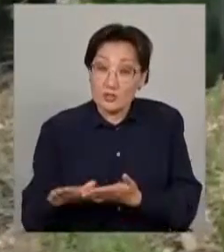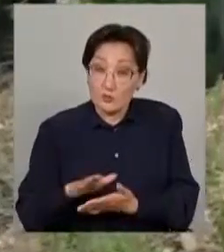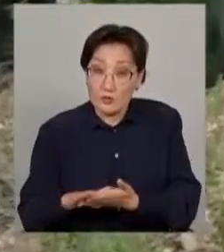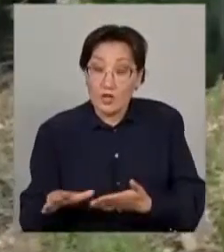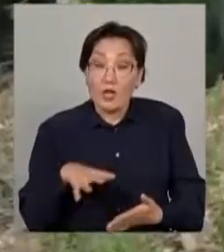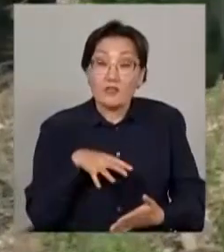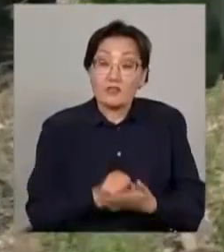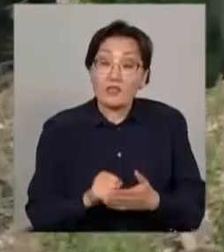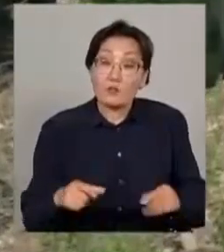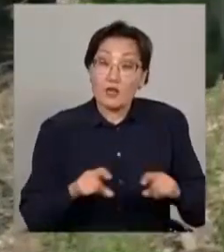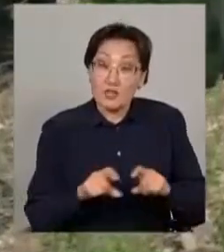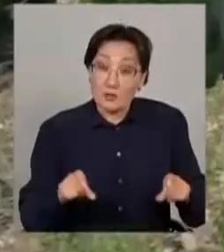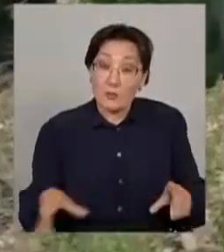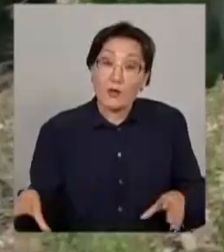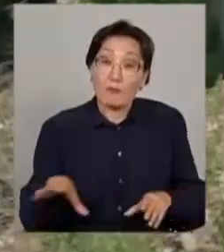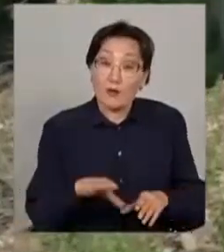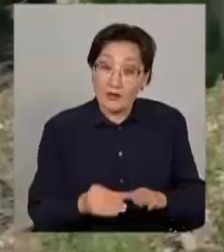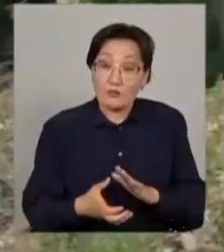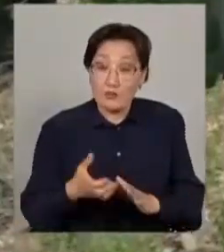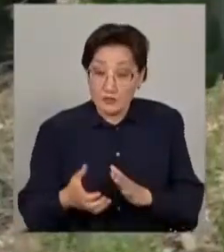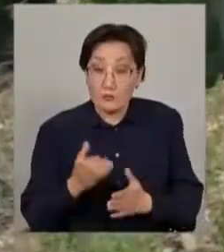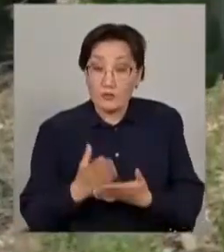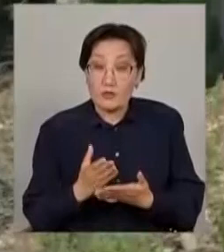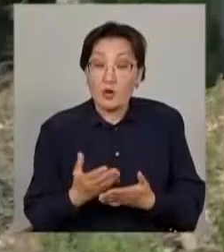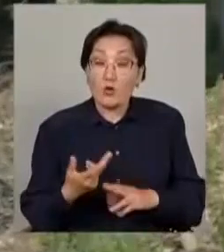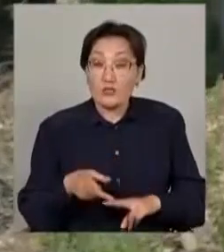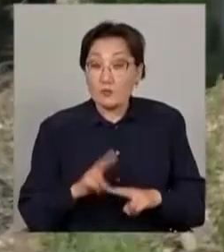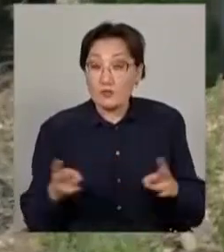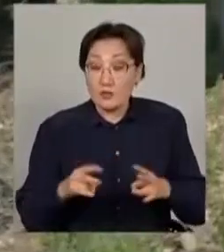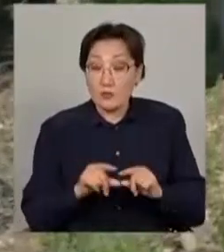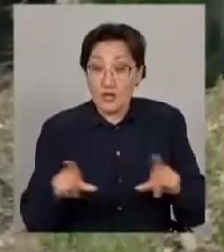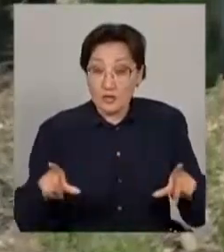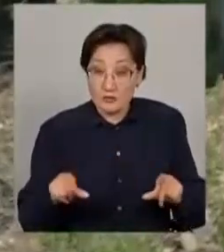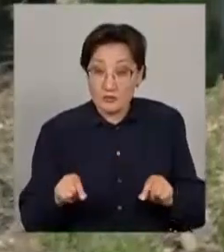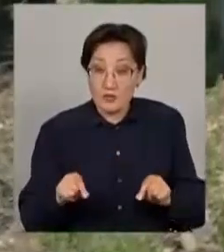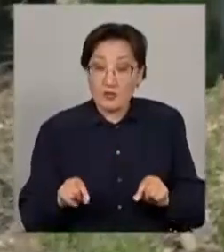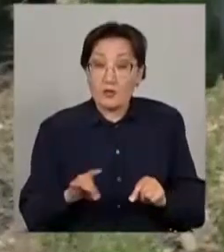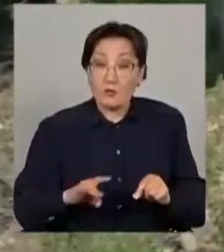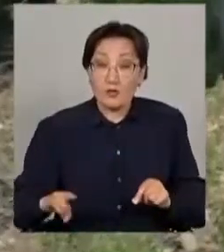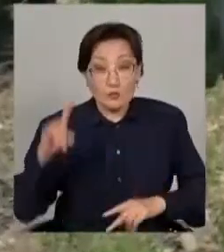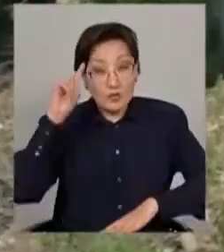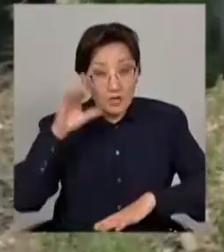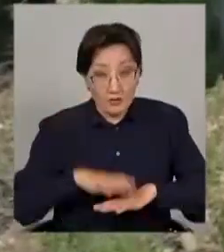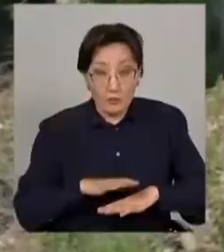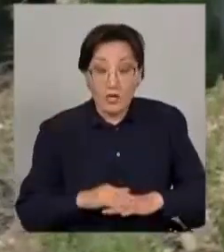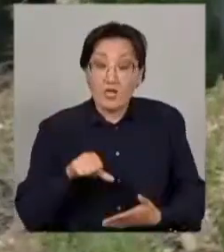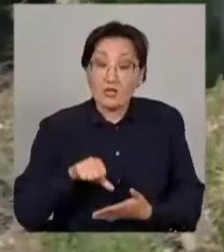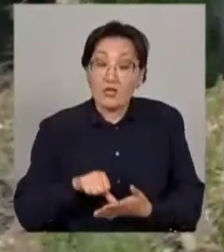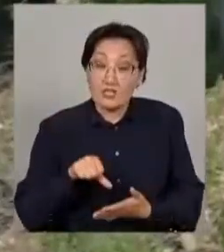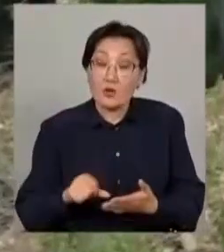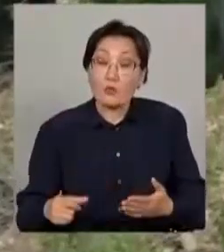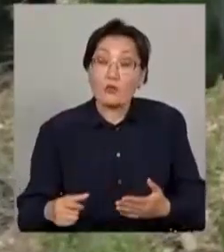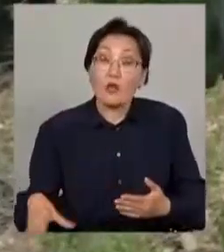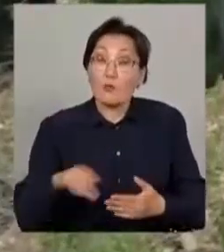айналысатын организациялардың барлығын шақырған болатынбыз. Осы тиісті органдардың аудан әкімдіктері де қатысып, осы